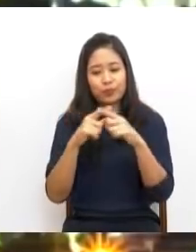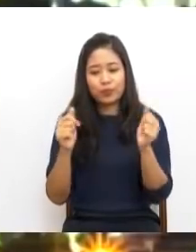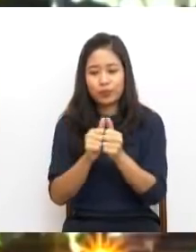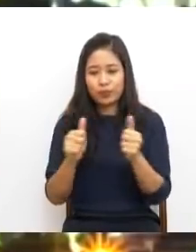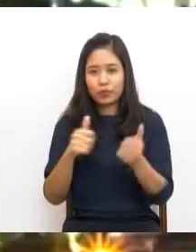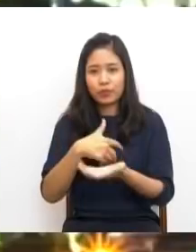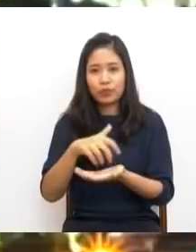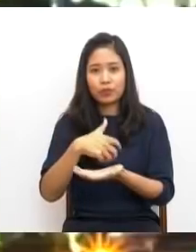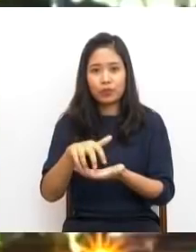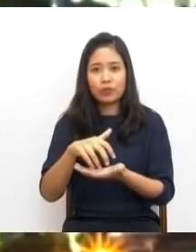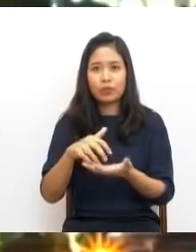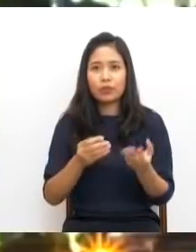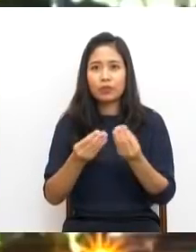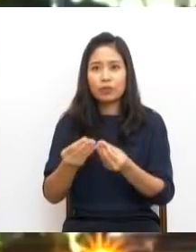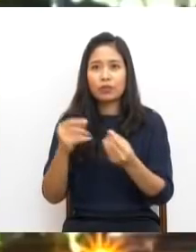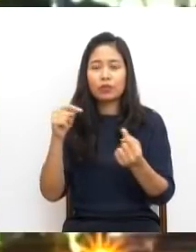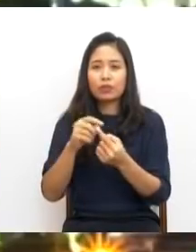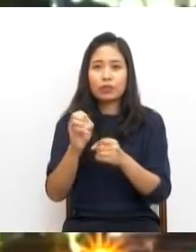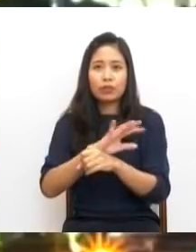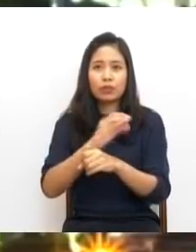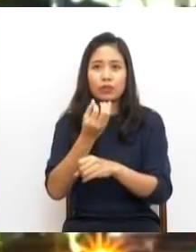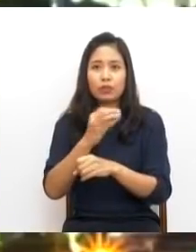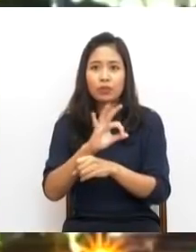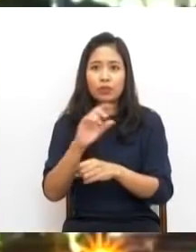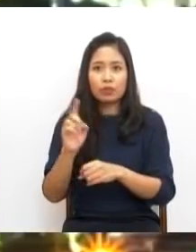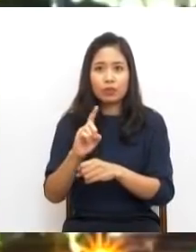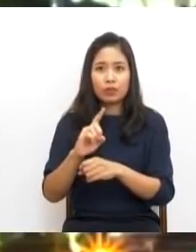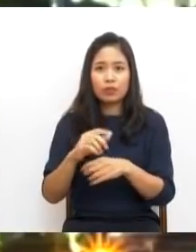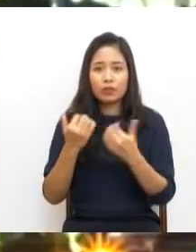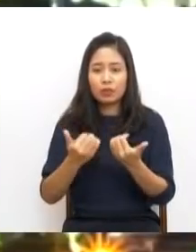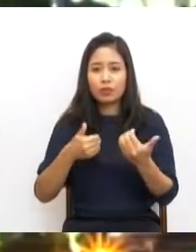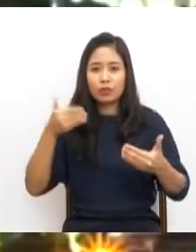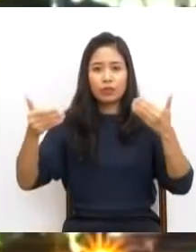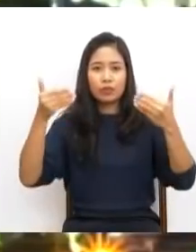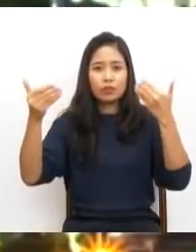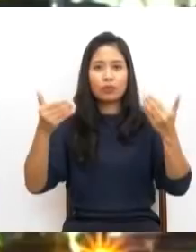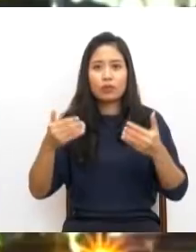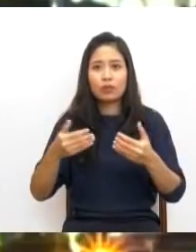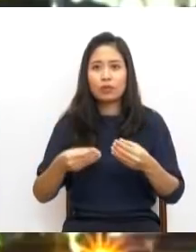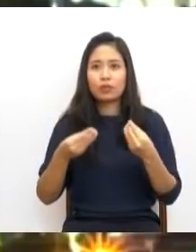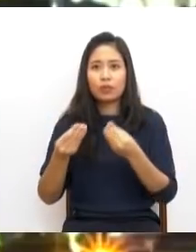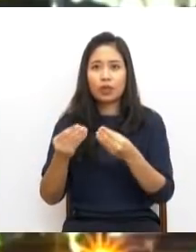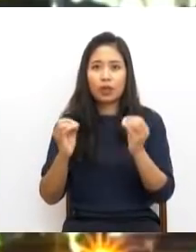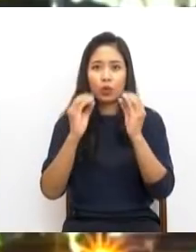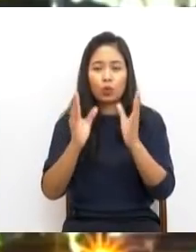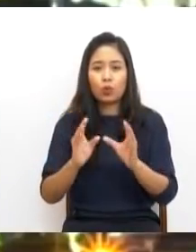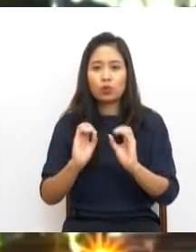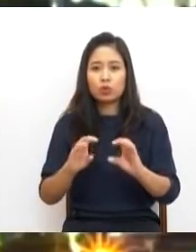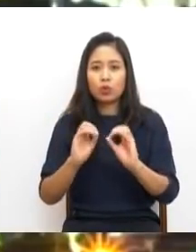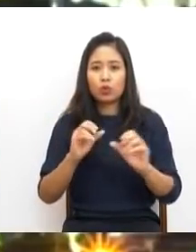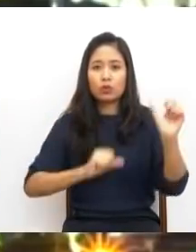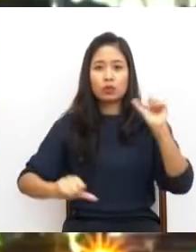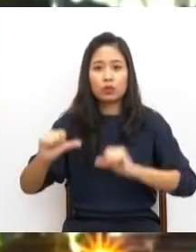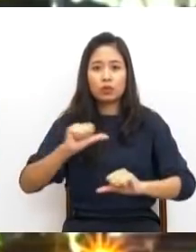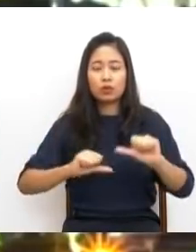ในช่วงเหตุการณ์โควิด-19นะคะนั่นก็คือเราได้จัดกิจกรรมที่เป็นการส่งเสริมครูที่สอนวิชาวิทยาศา